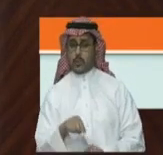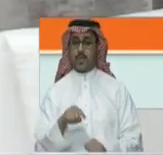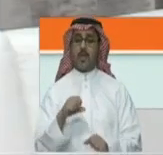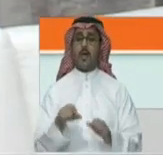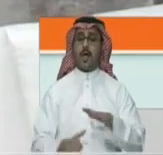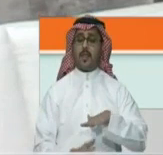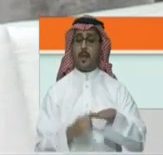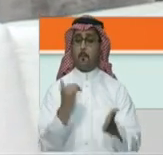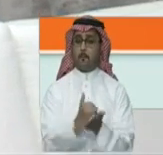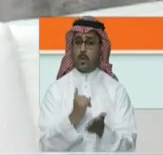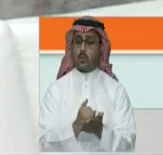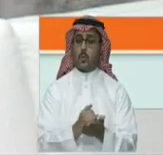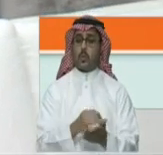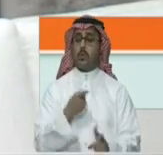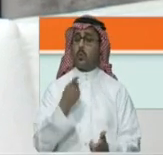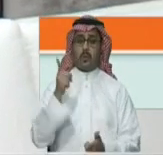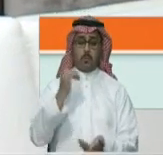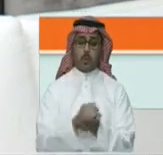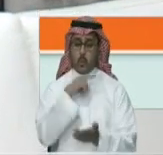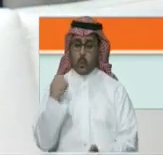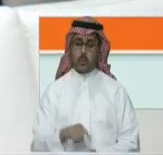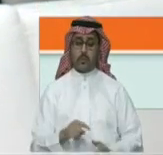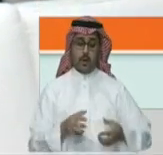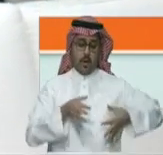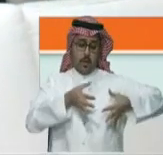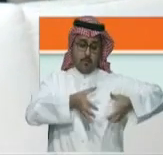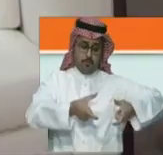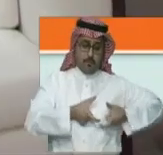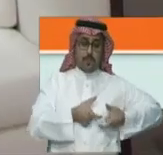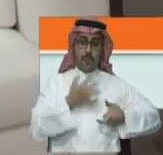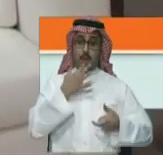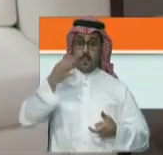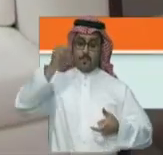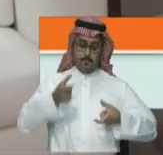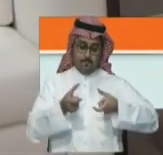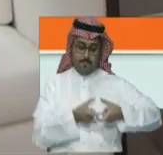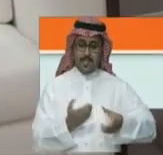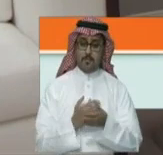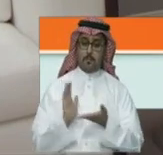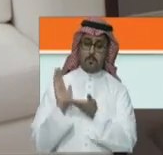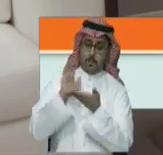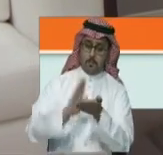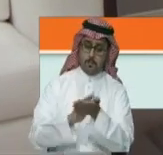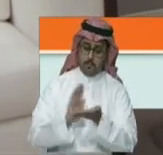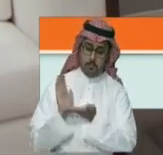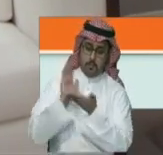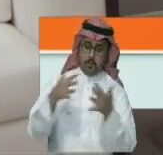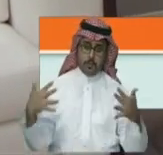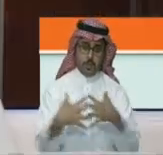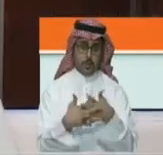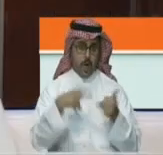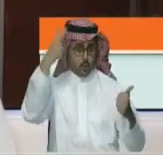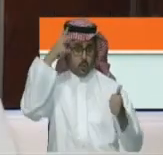السيد كيريل ديمترييف وشاح الملك عبد العزيز من الطبقة الثانية، وذلك تقديرا لجهوده في تقوية أوجه التعاون بين